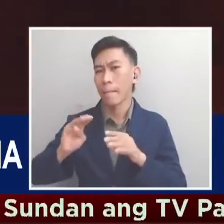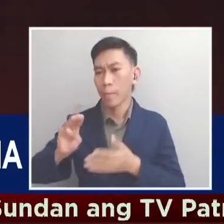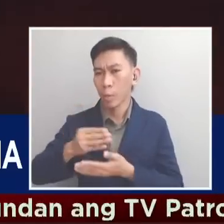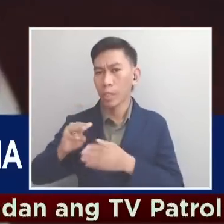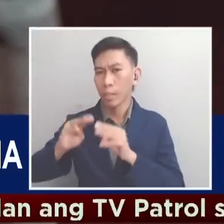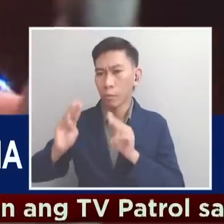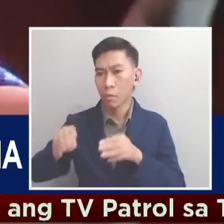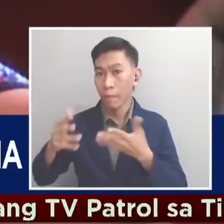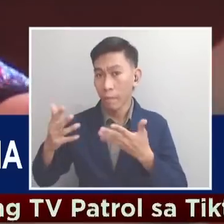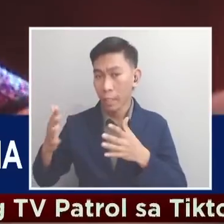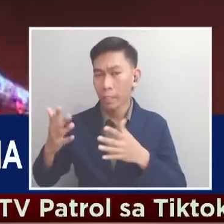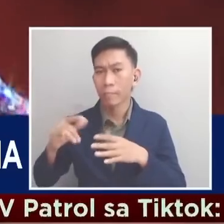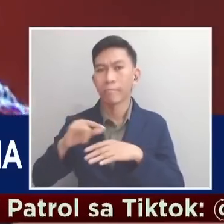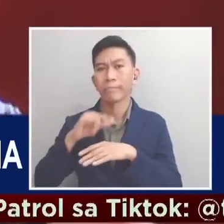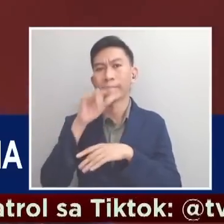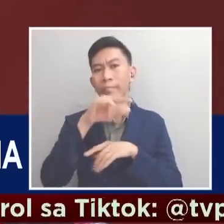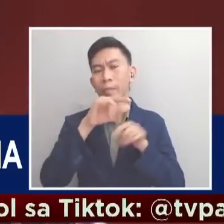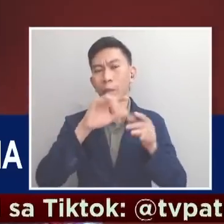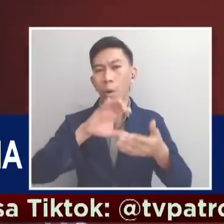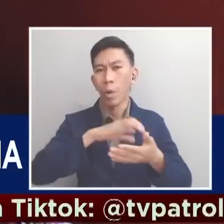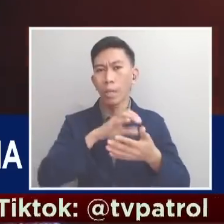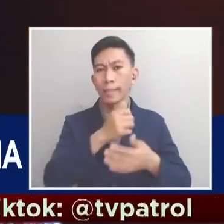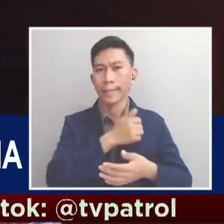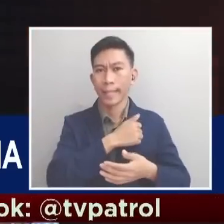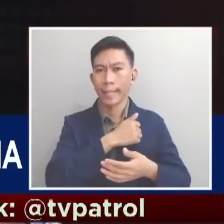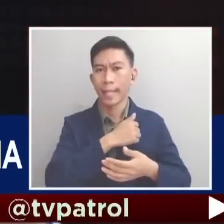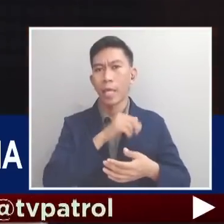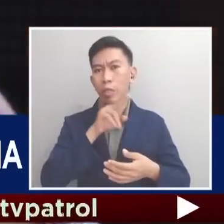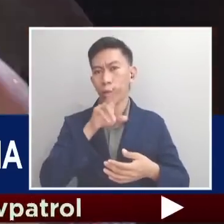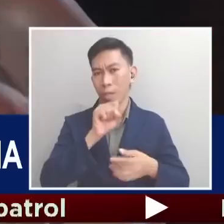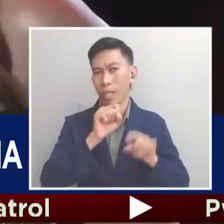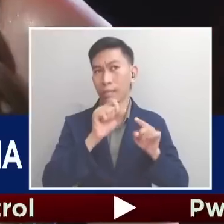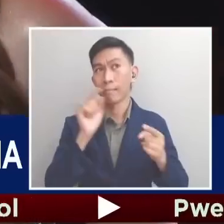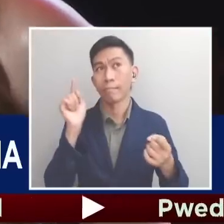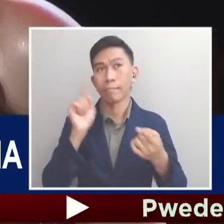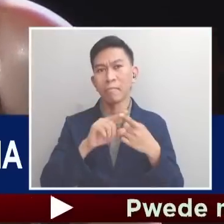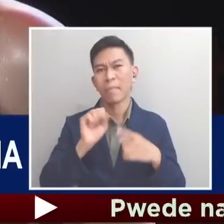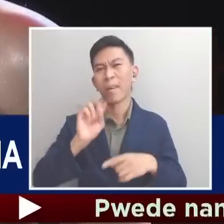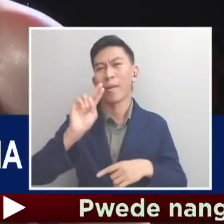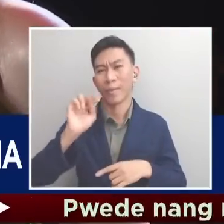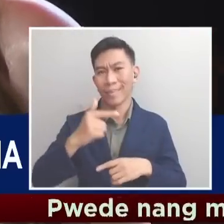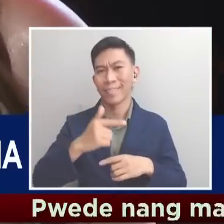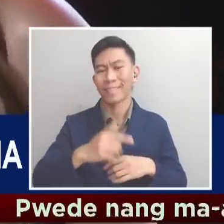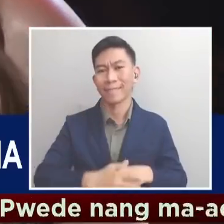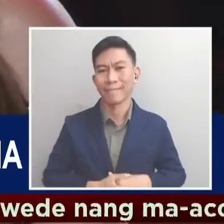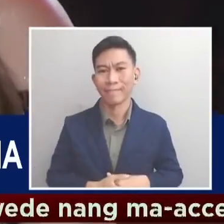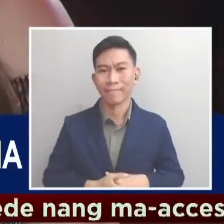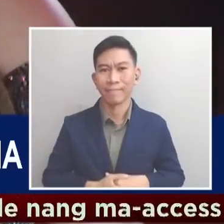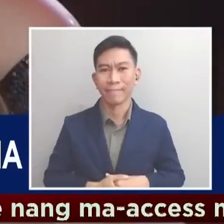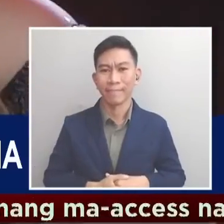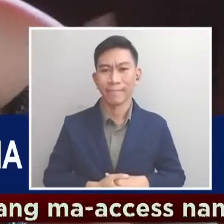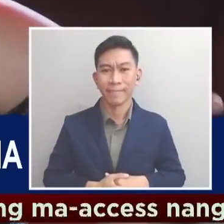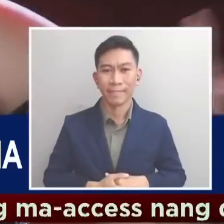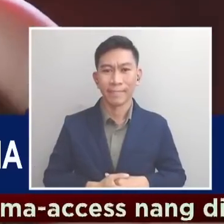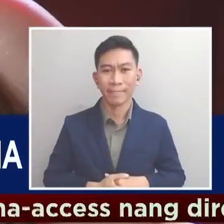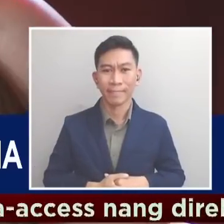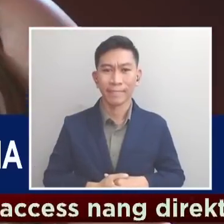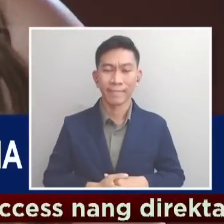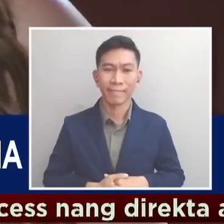Sherian para sa kanyang concert tour sa Canada at US hanggang Agosto. Gusto ko na!